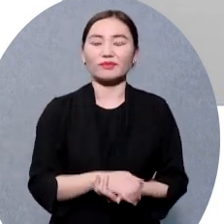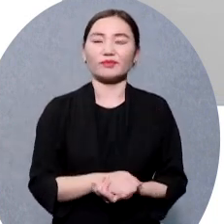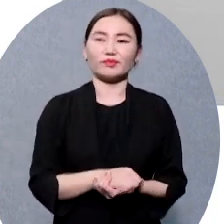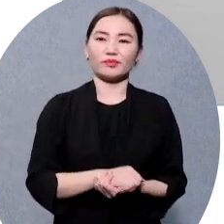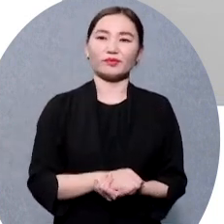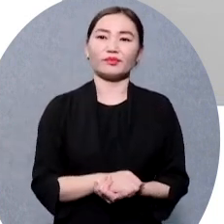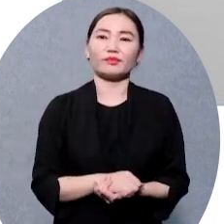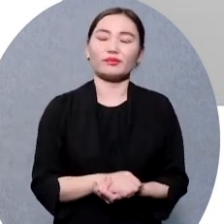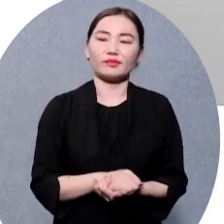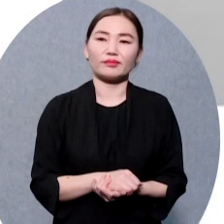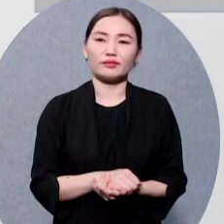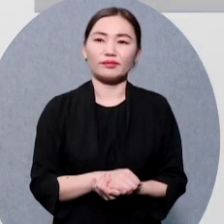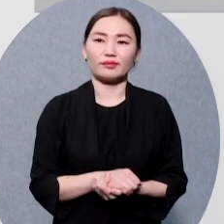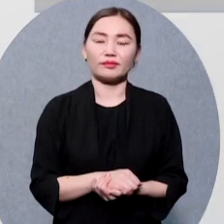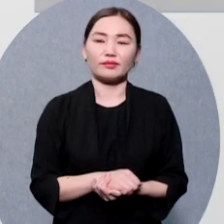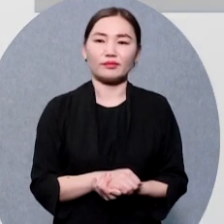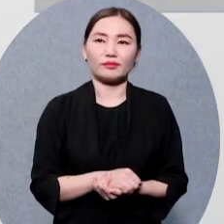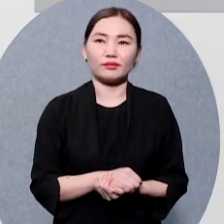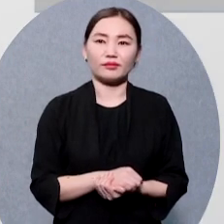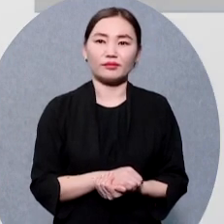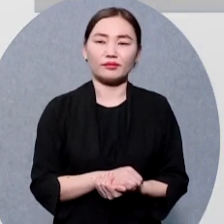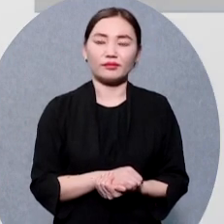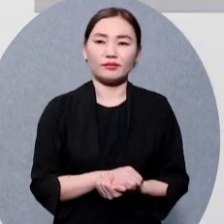бодоод тооцоолоод гаргаарай.